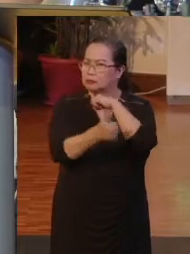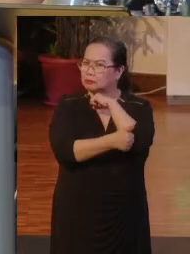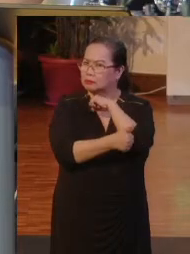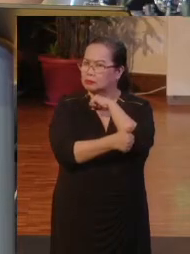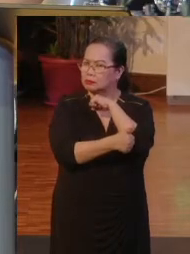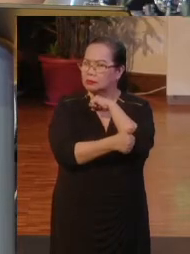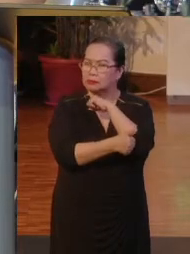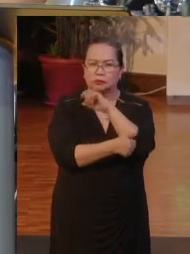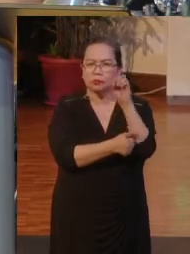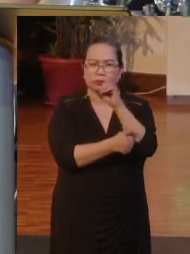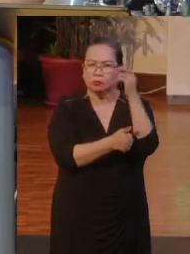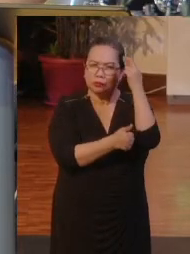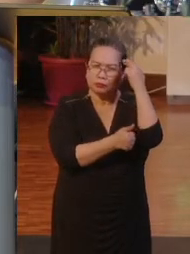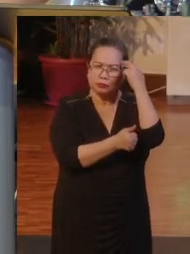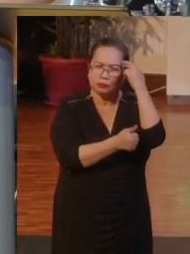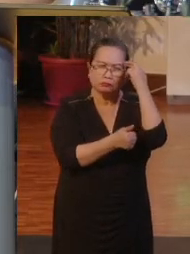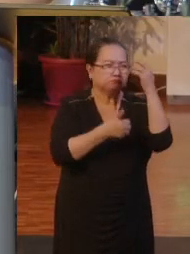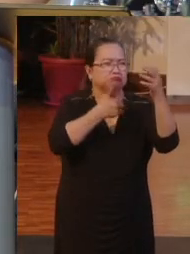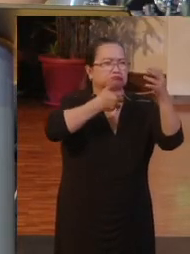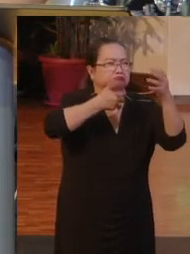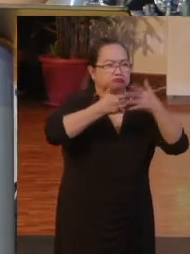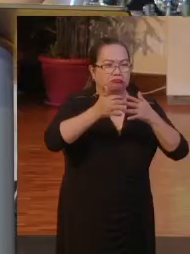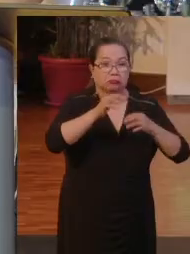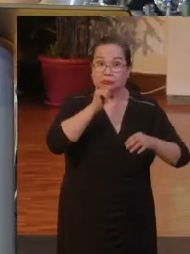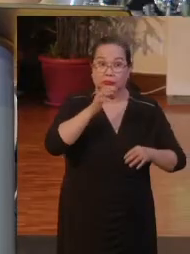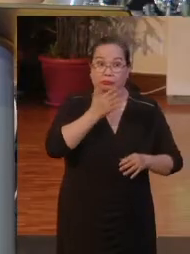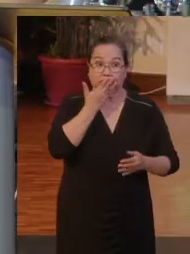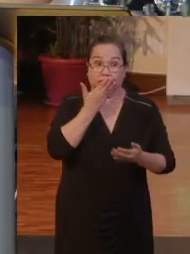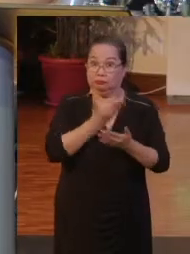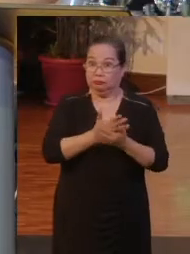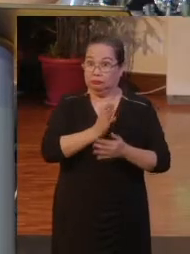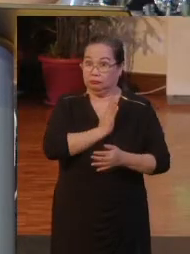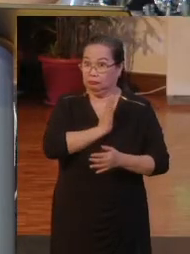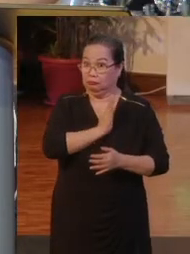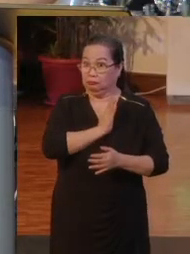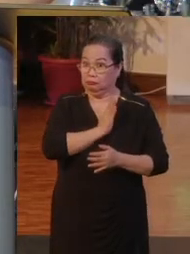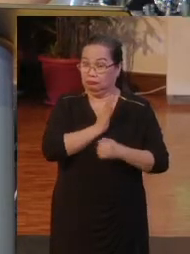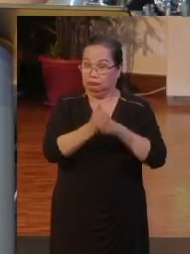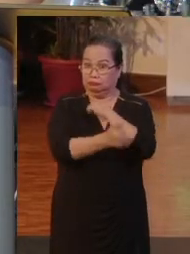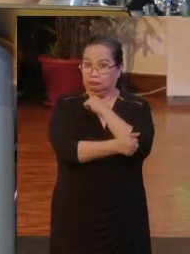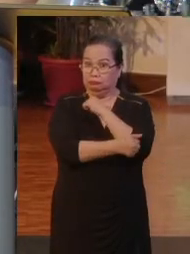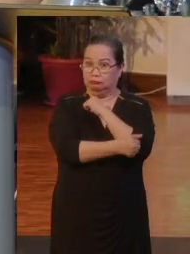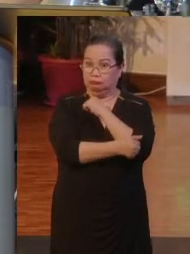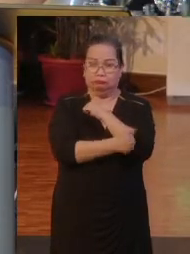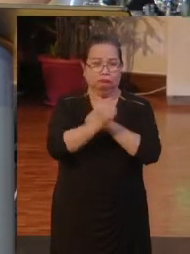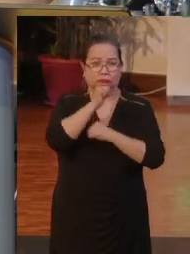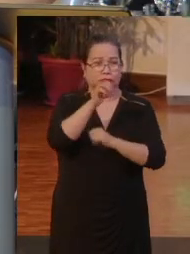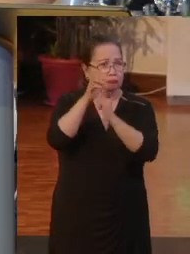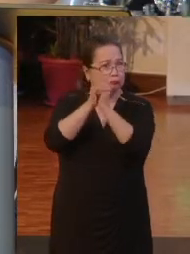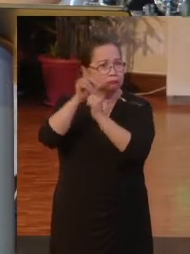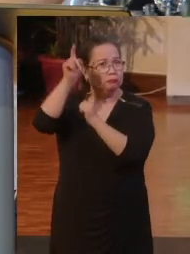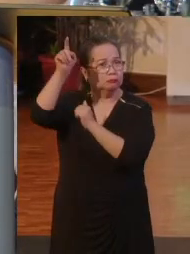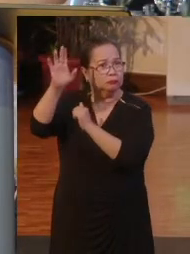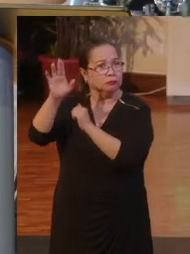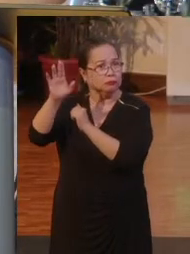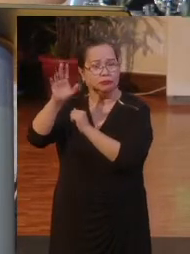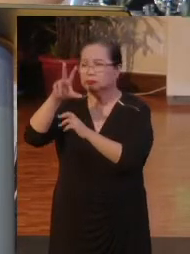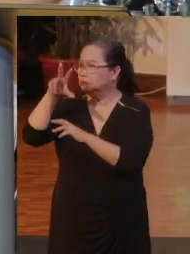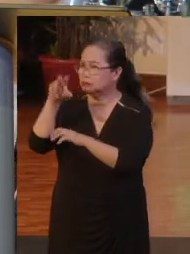Abraham. Hindi po siya mabait. Hindi po siya sumasamba sa tunay na buhay na